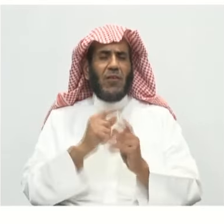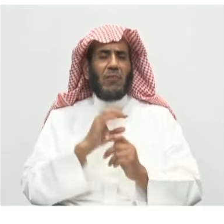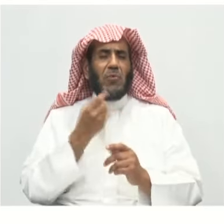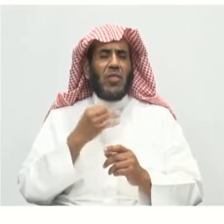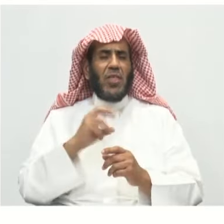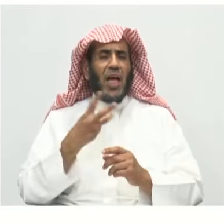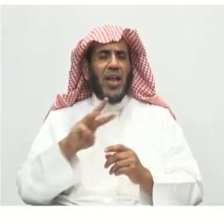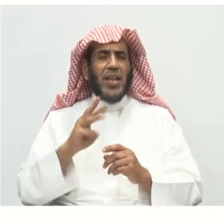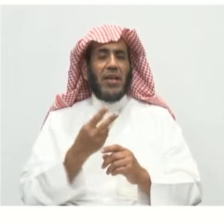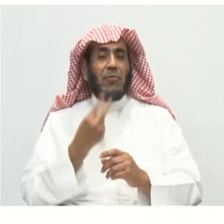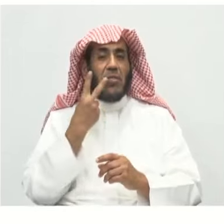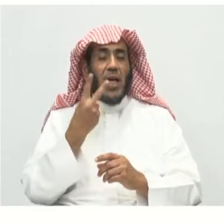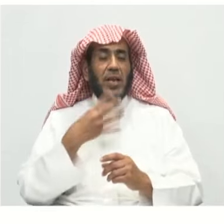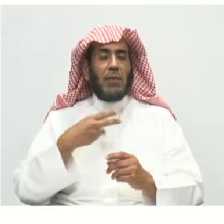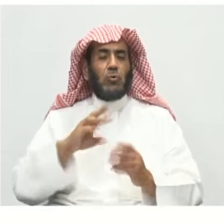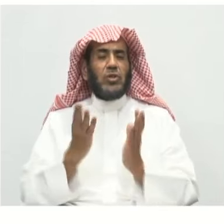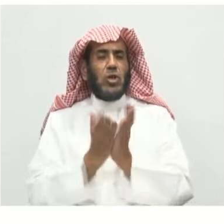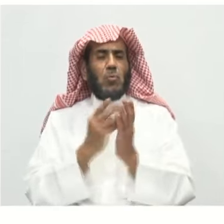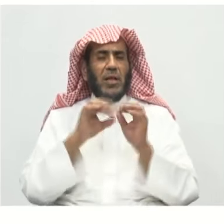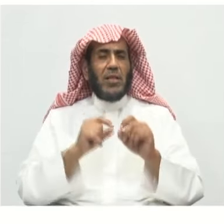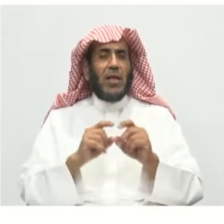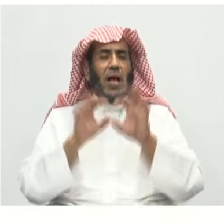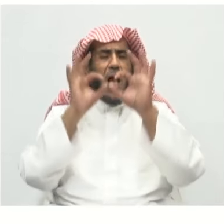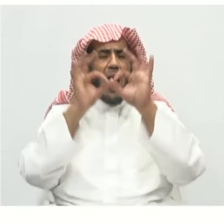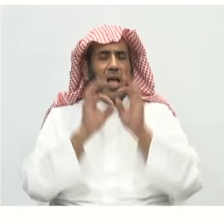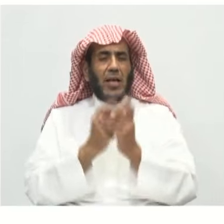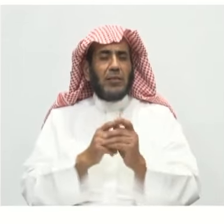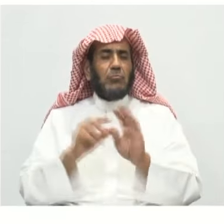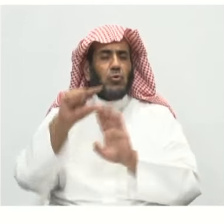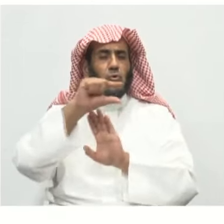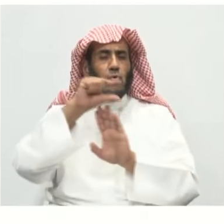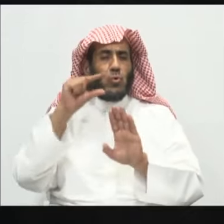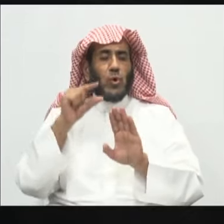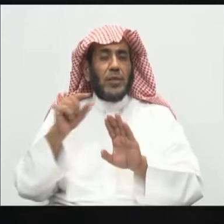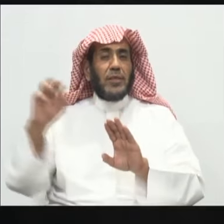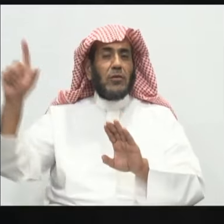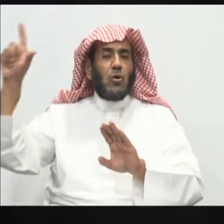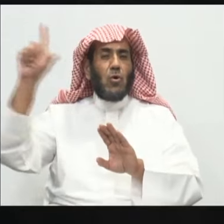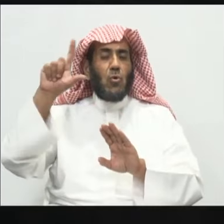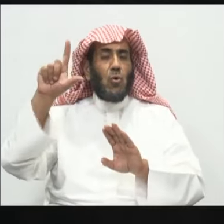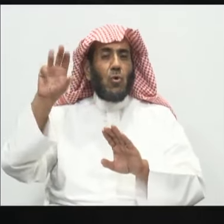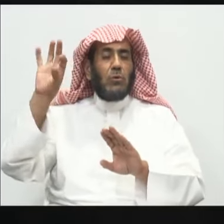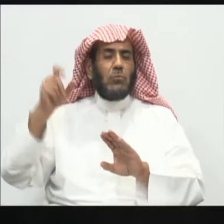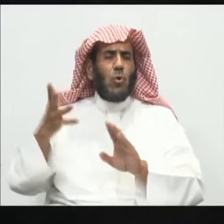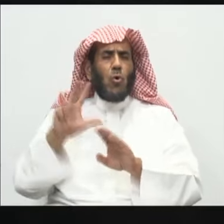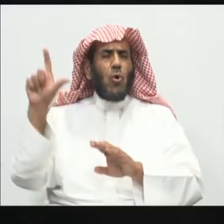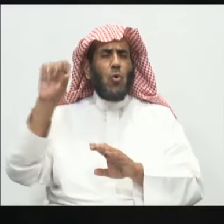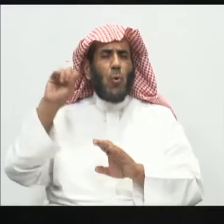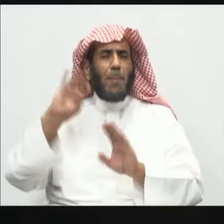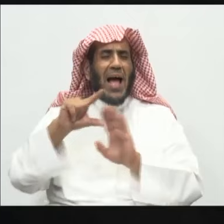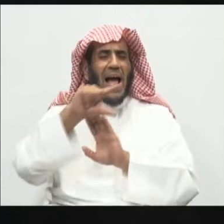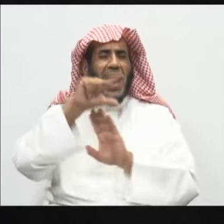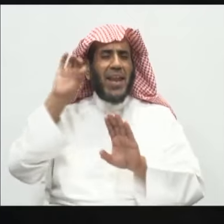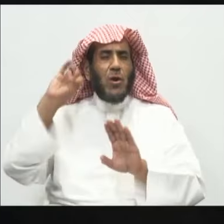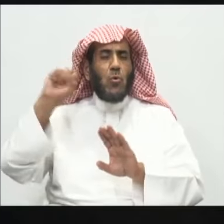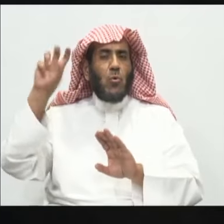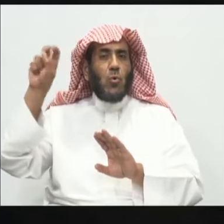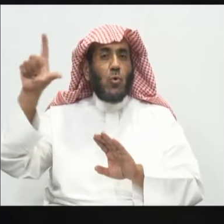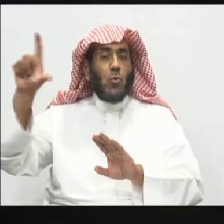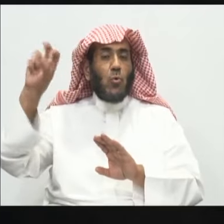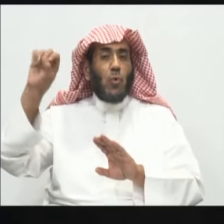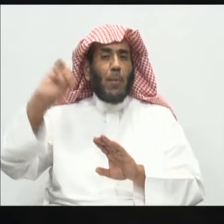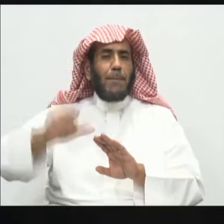حديثنا اليوم عن ايات من سوره لقمان ناخذ فهم القرائي نقرا هذه الايات ثم